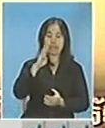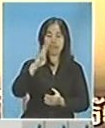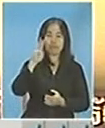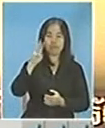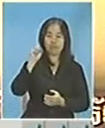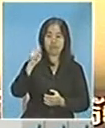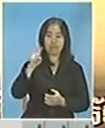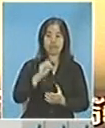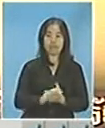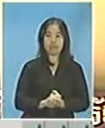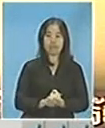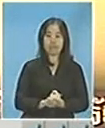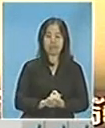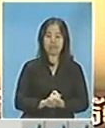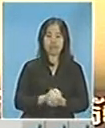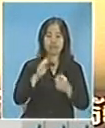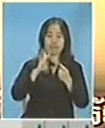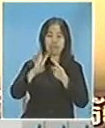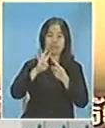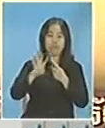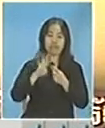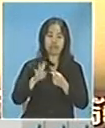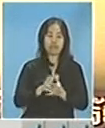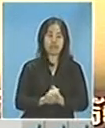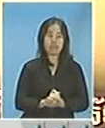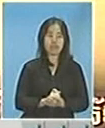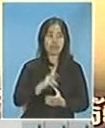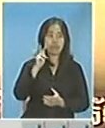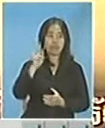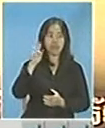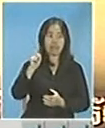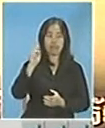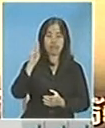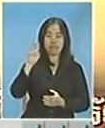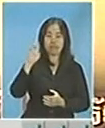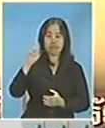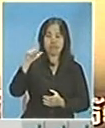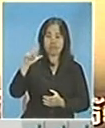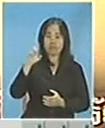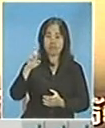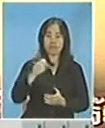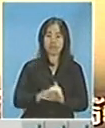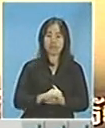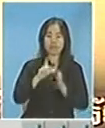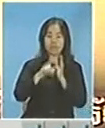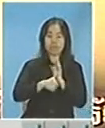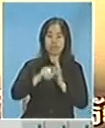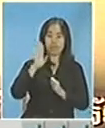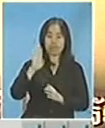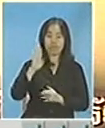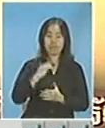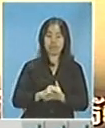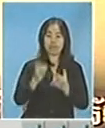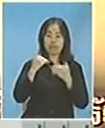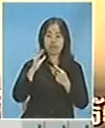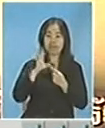ณโนราชบัณฑิตท่านที่4นางสาวกนกวลีชูชัยยะเลขาธิการราชบัณฑิตยสถานและท่